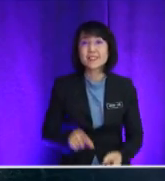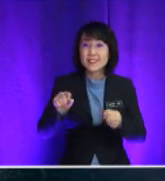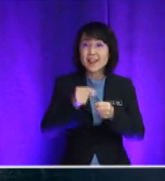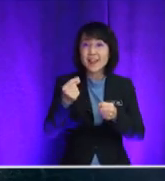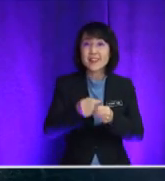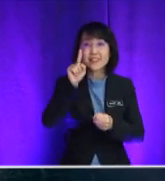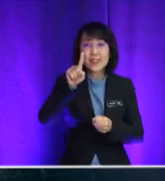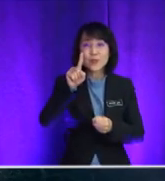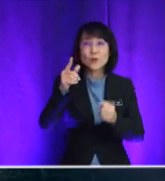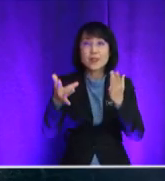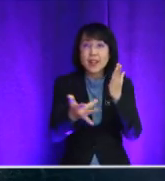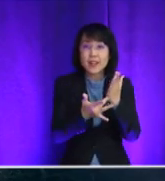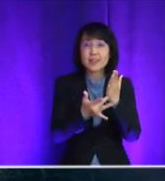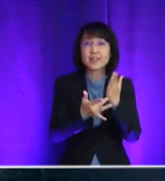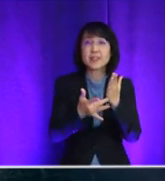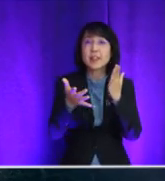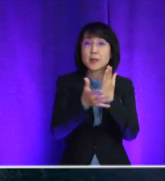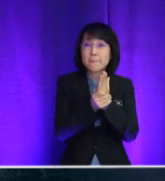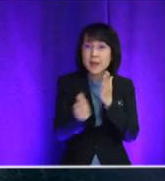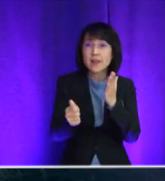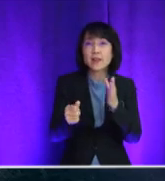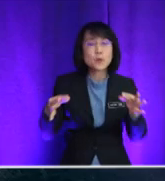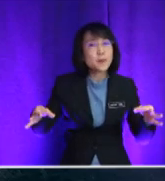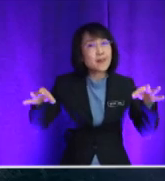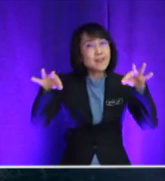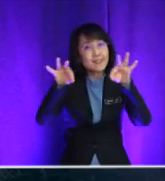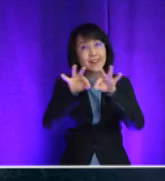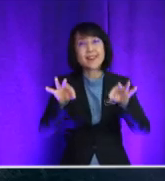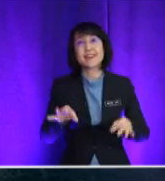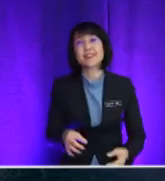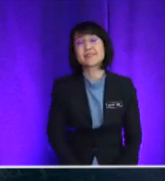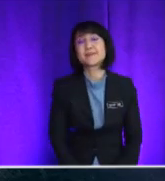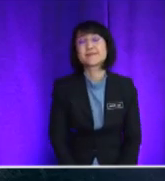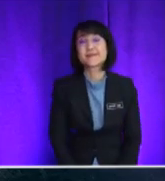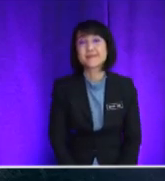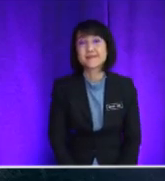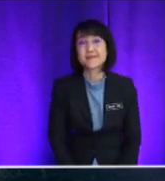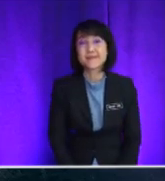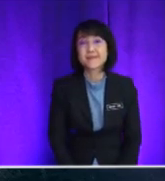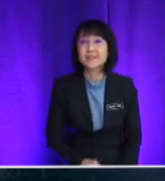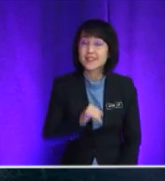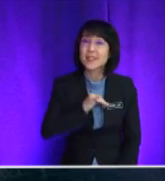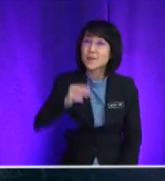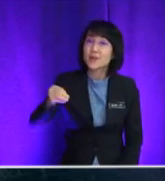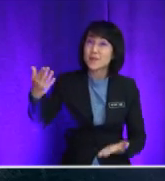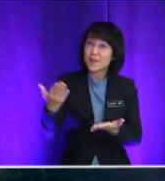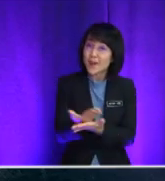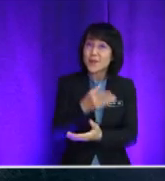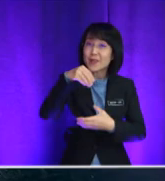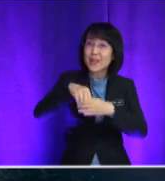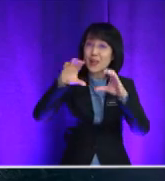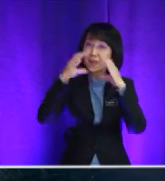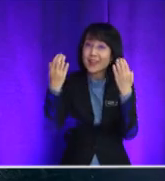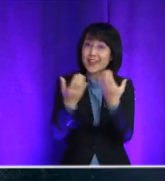ataupun kemahiran Iya kemahiran itu penting Sekarang saya sebagai murid baru dalam kelas Cikgu ini